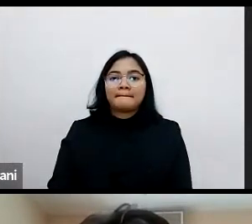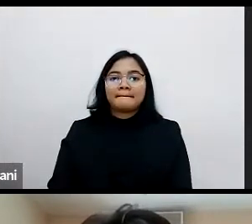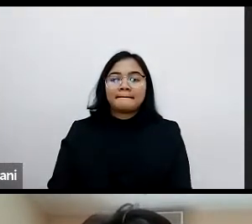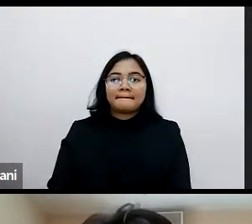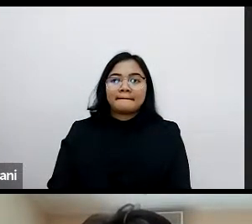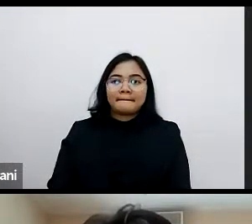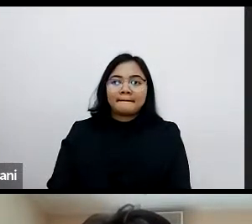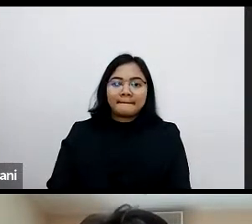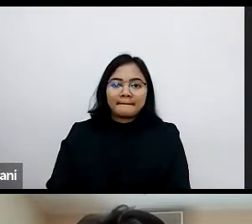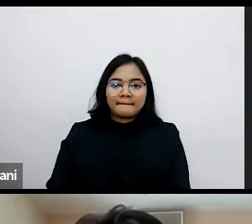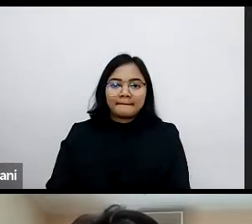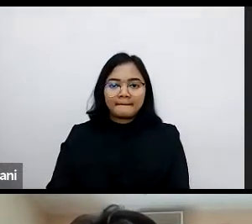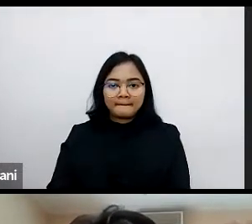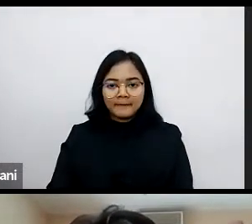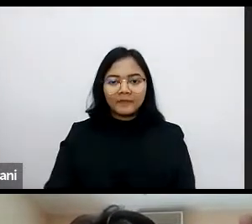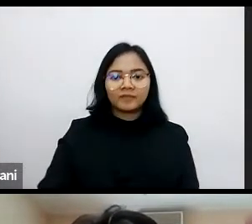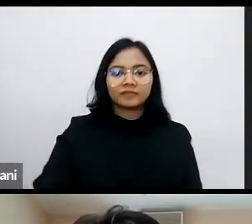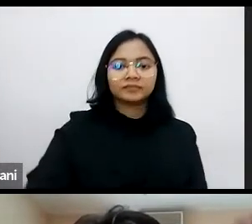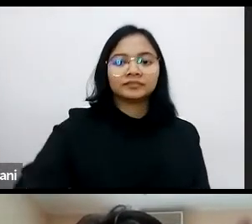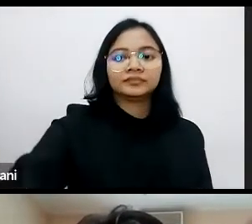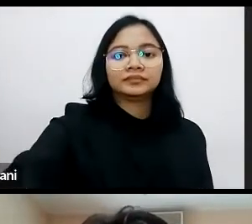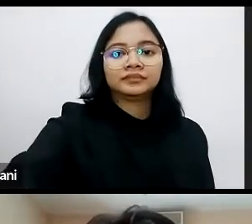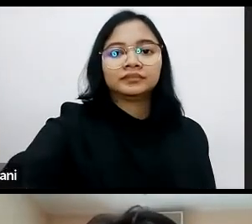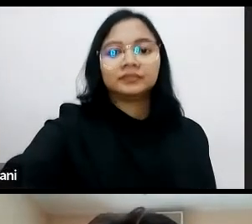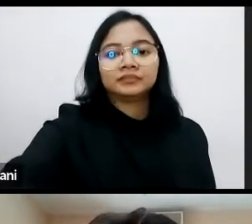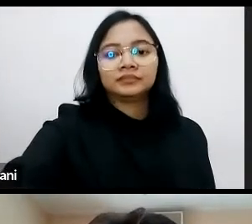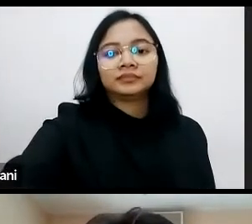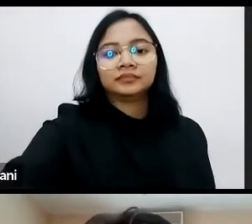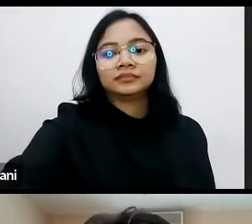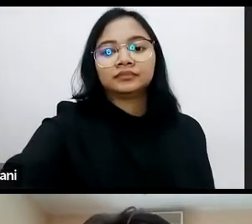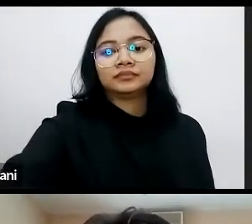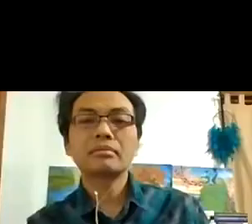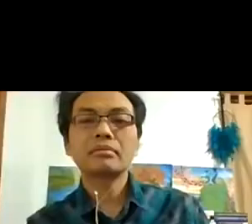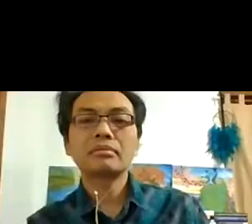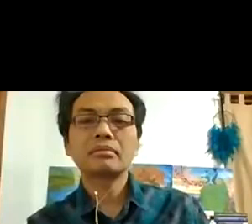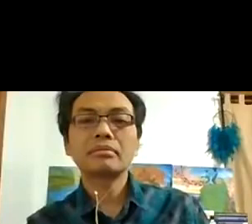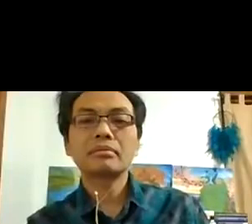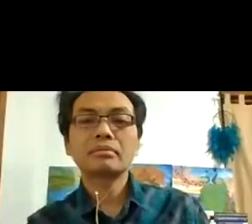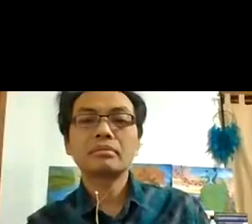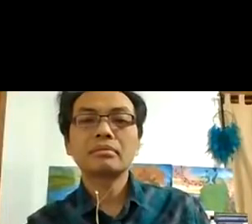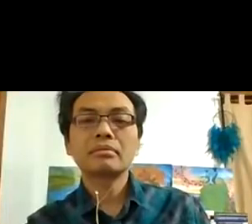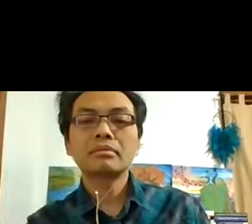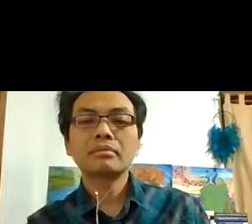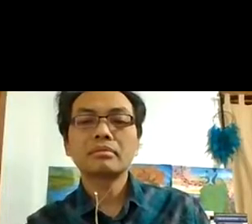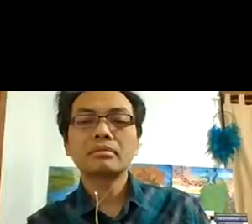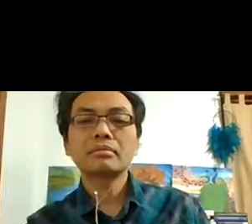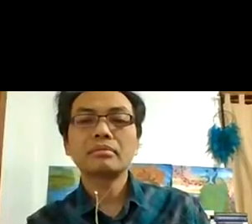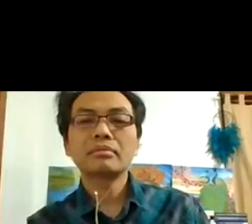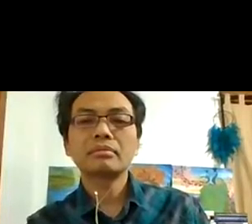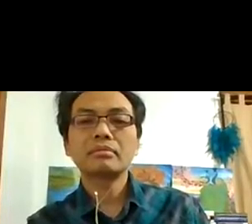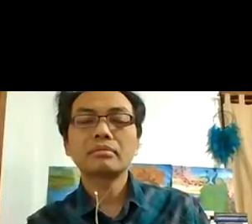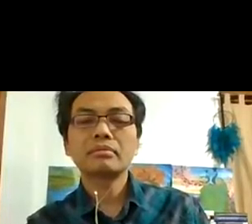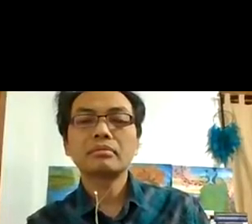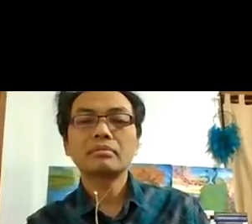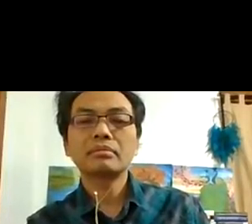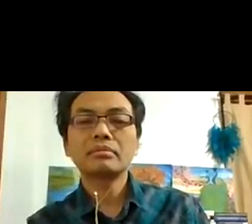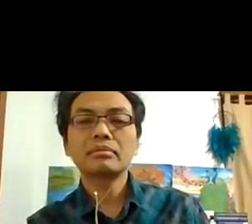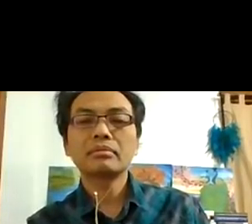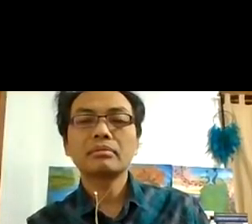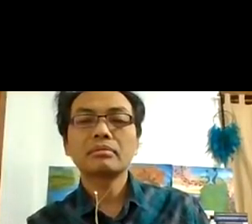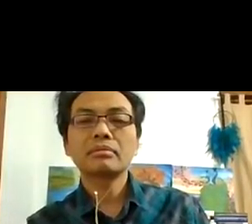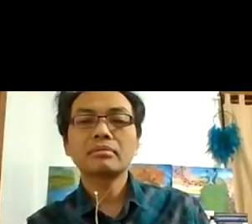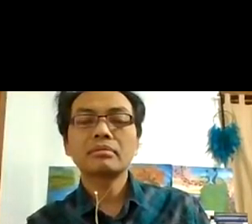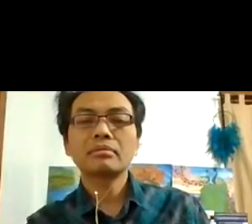Denny Irawan Yatim. Halo Mas, makasih sudah hadir ya Mas Denny. Mas Denny ini adalah seorang dosen